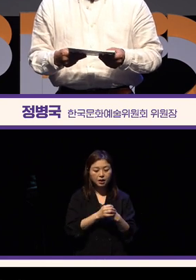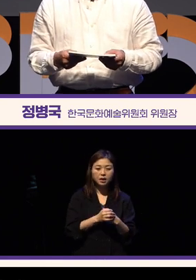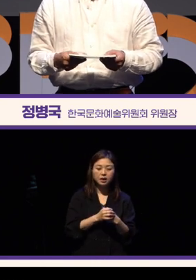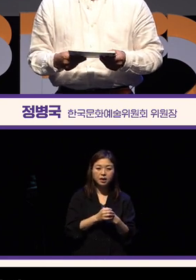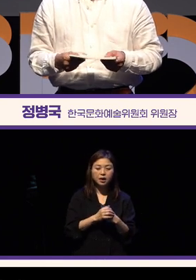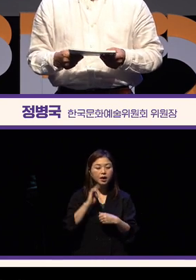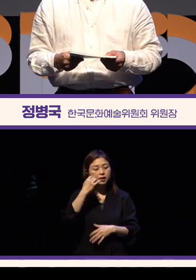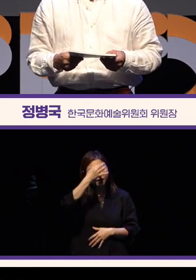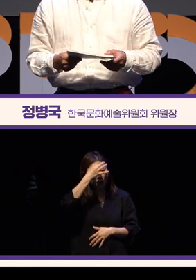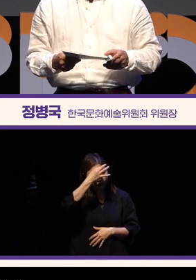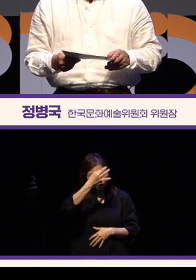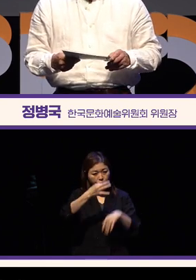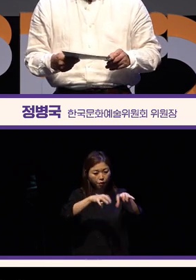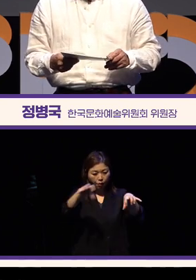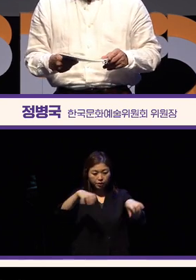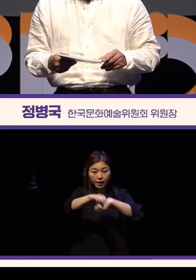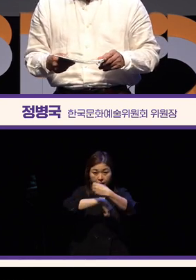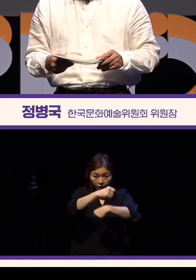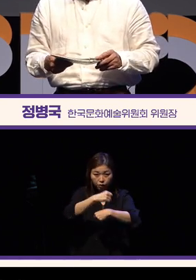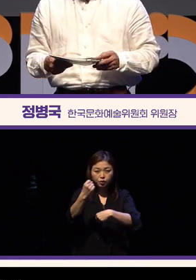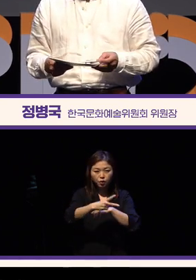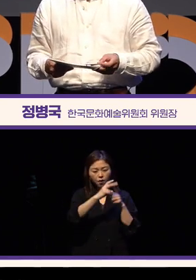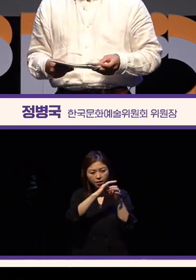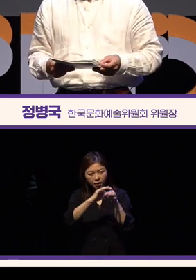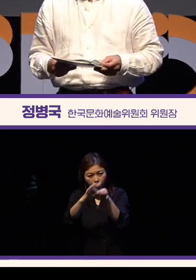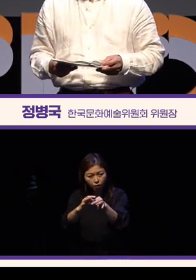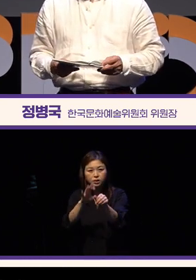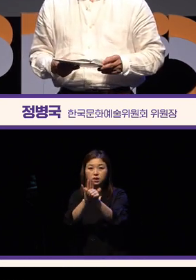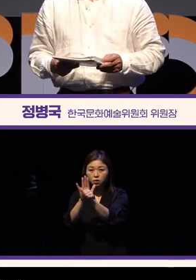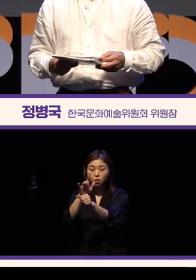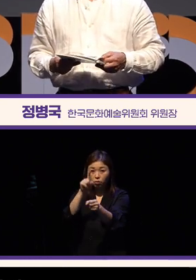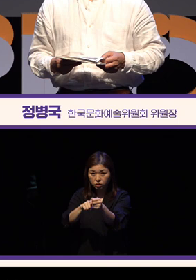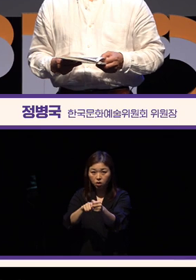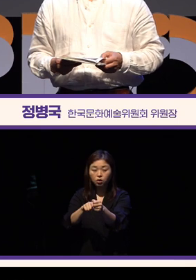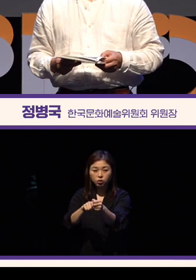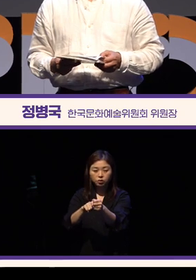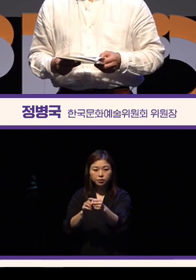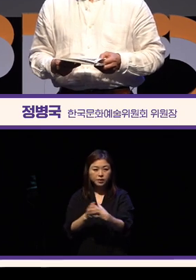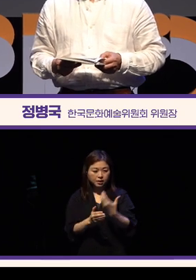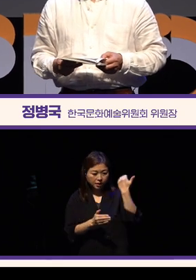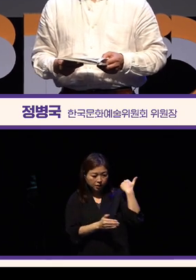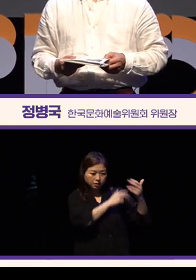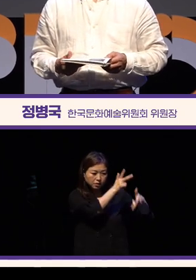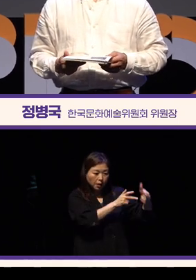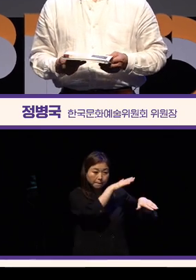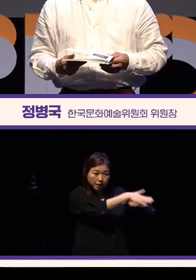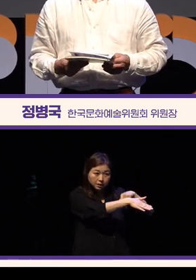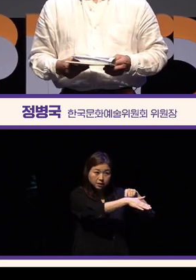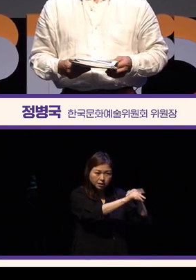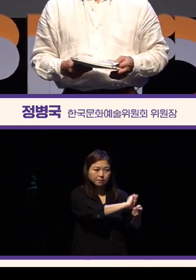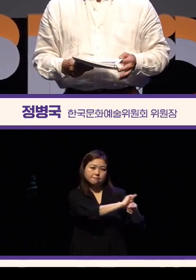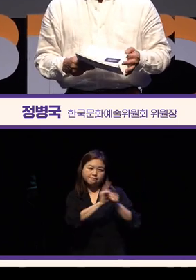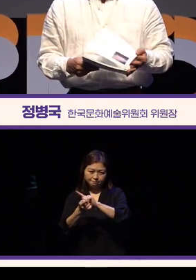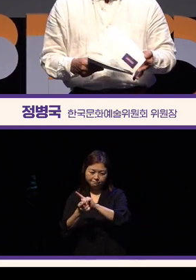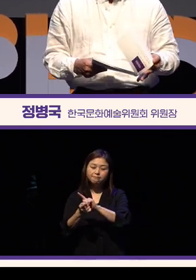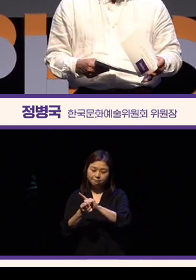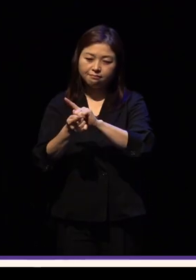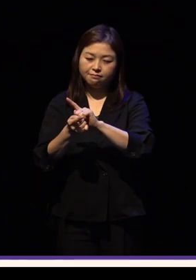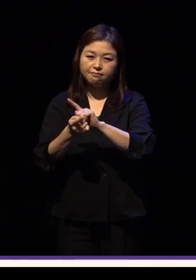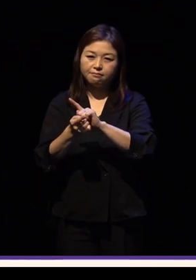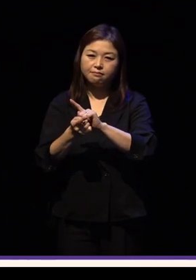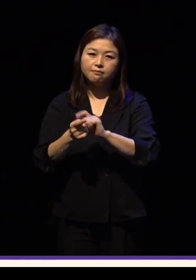예술 현장의 자율성과 지속성을 더 높이기 위해서 기존 사업 방식을 개선하는